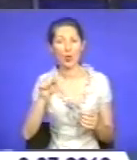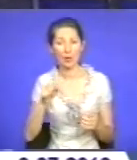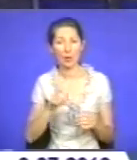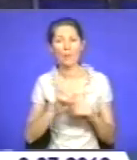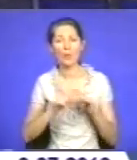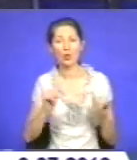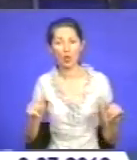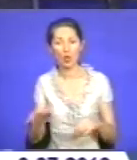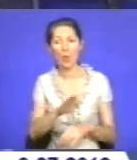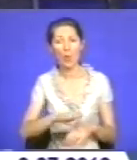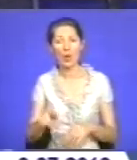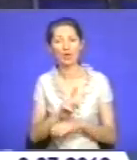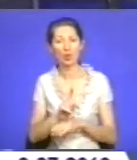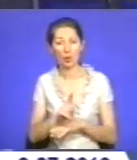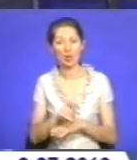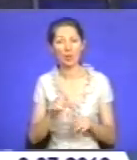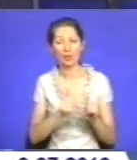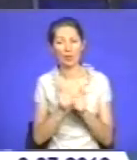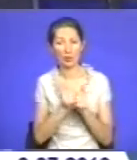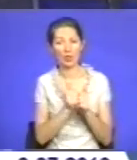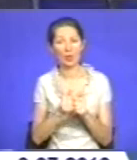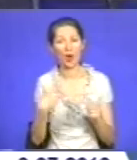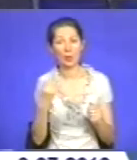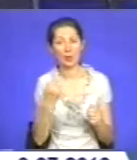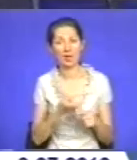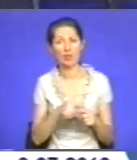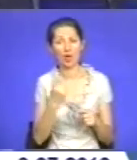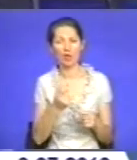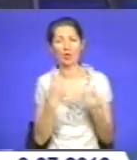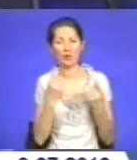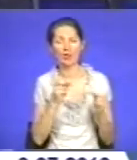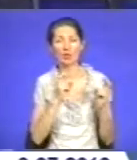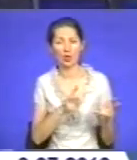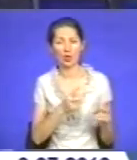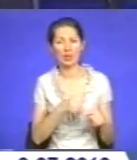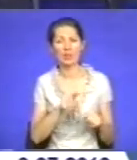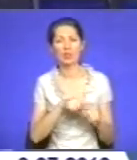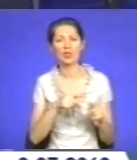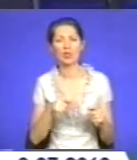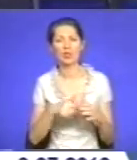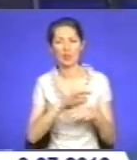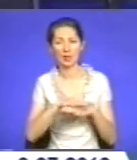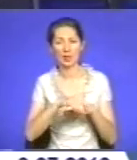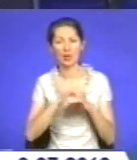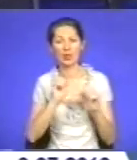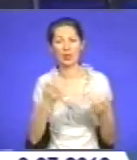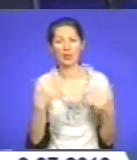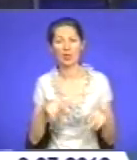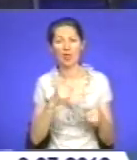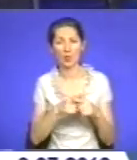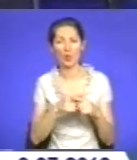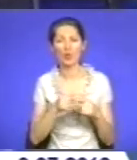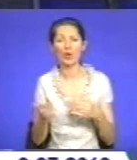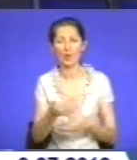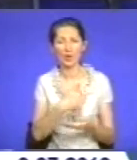Це одна з найбільших загроз для картоплі, вважають фахівці. Через паразита можна втратити до половини врожаю. Як уберегти картоплю від